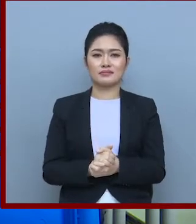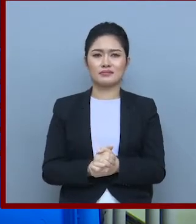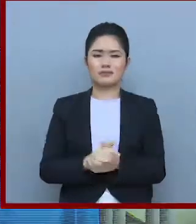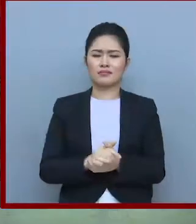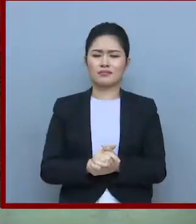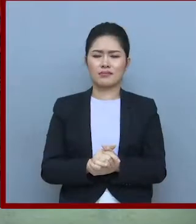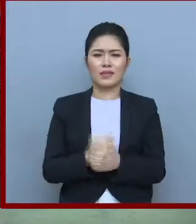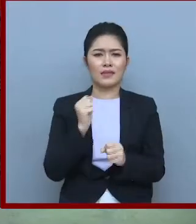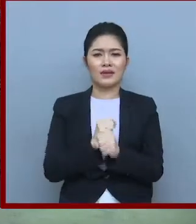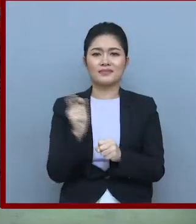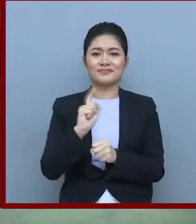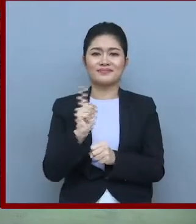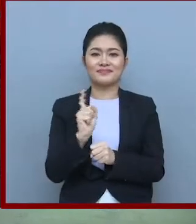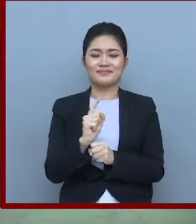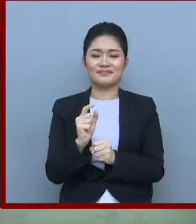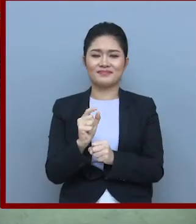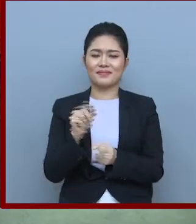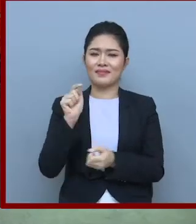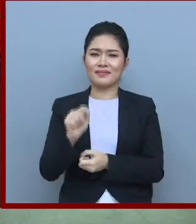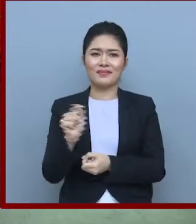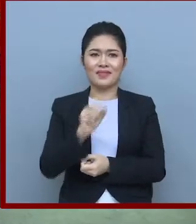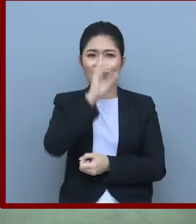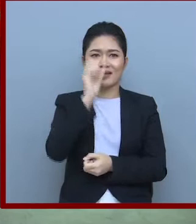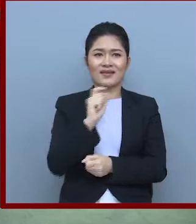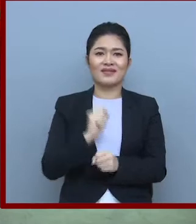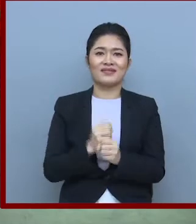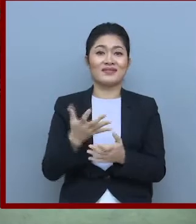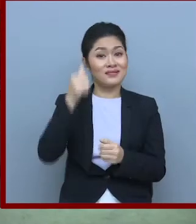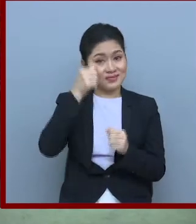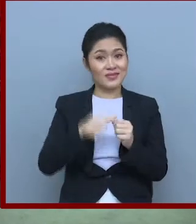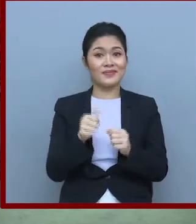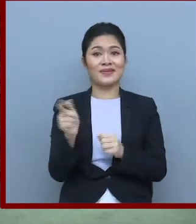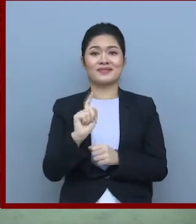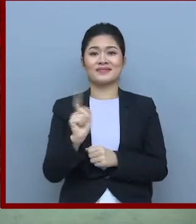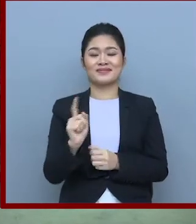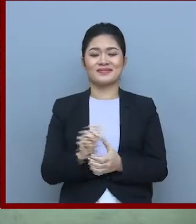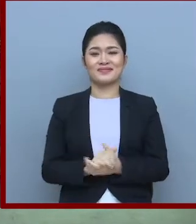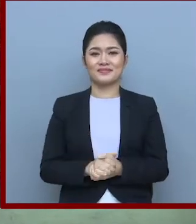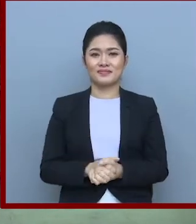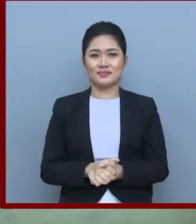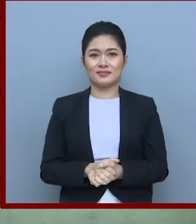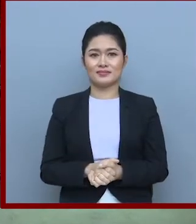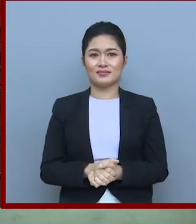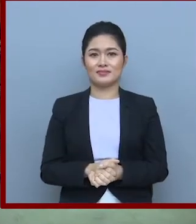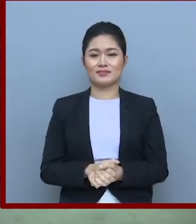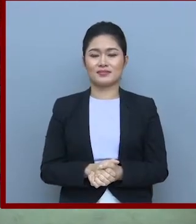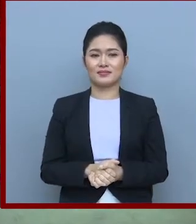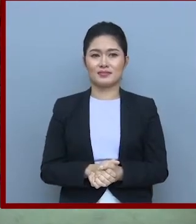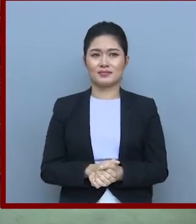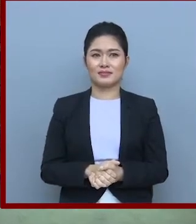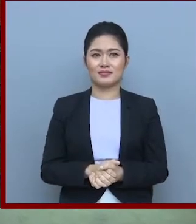ยังโดยไปเช็คที่ไหนจำได้ไหมครับวิทยาเช็คคอมพอร์ตที่ไหนครับ